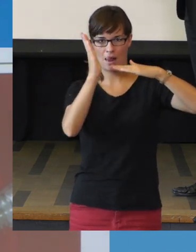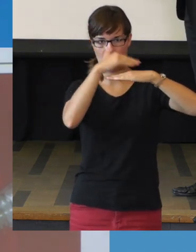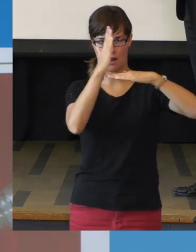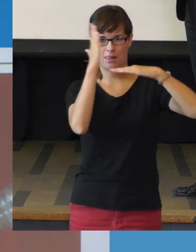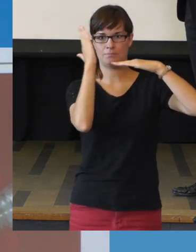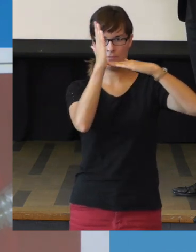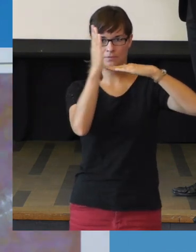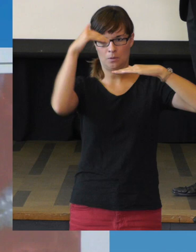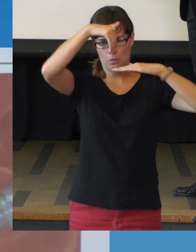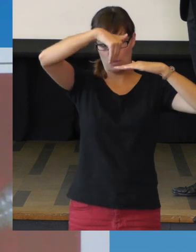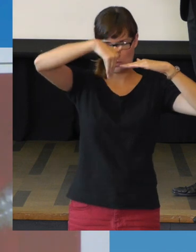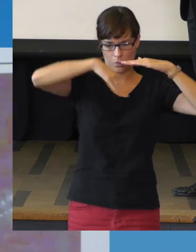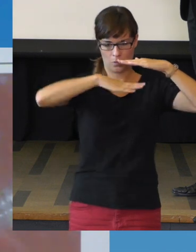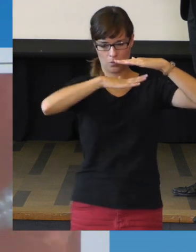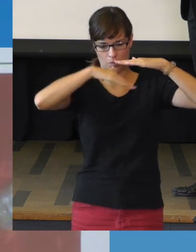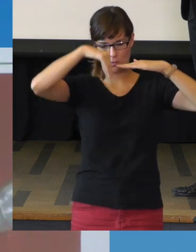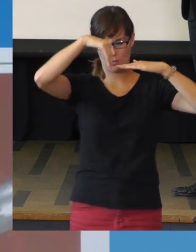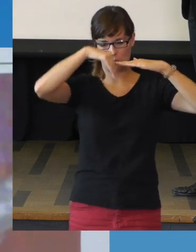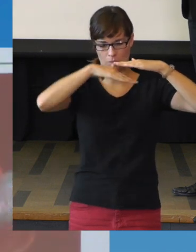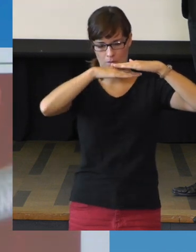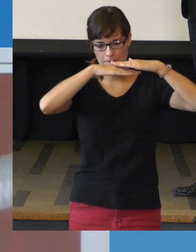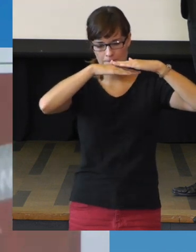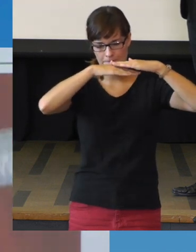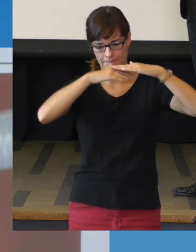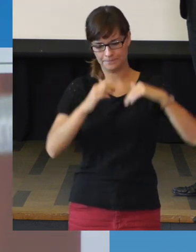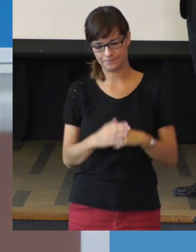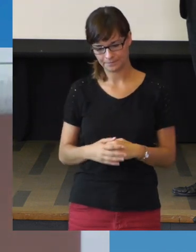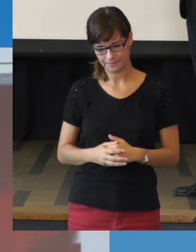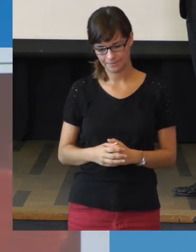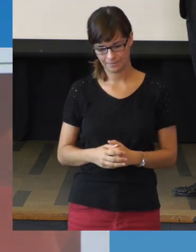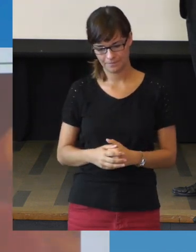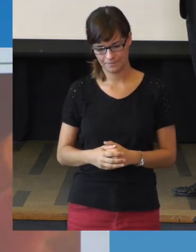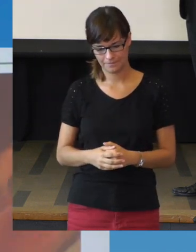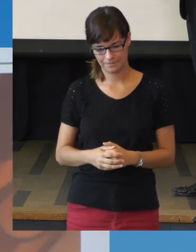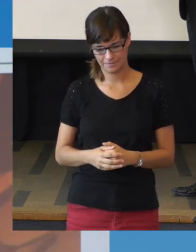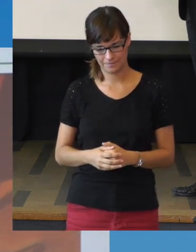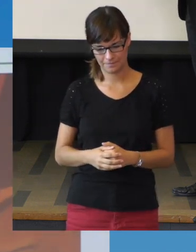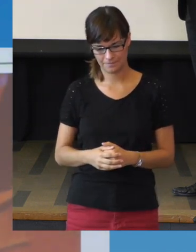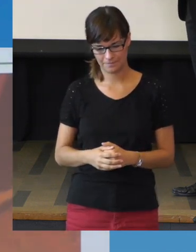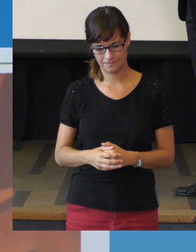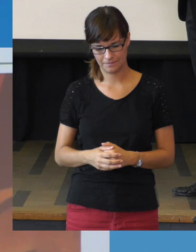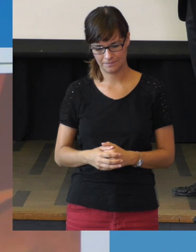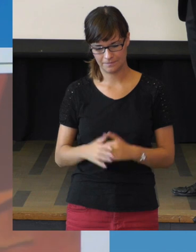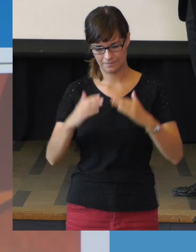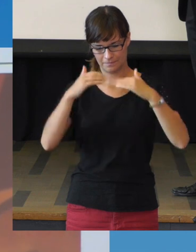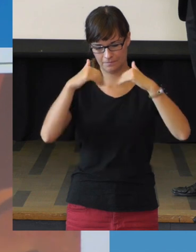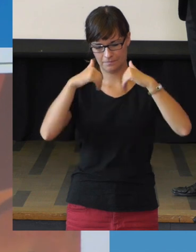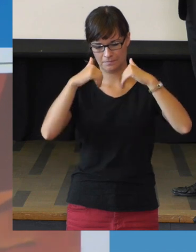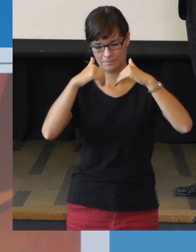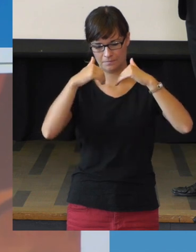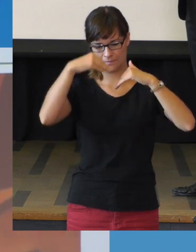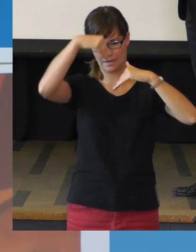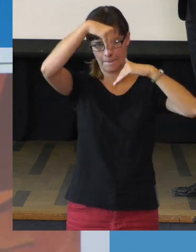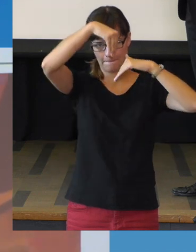Alles über diese Rädchen, die da hinten an dem Apparat dran sind, führen dann den Clip über die undichte